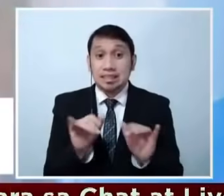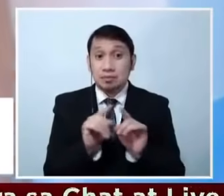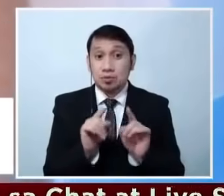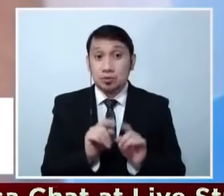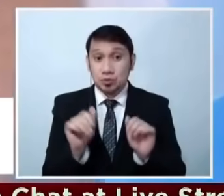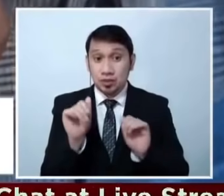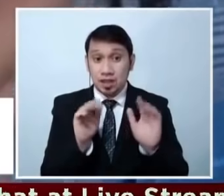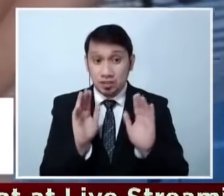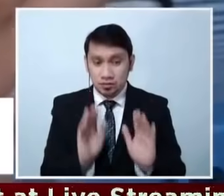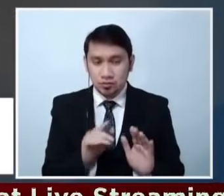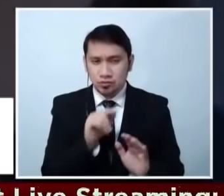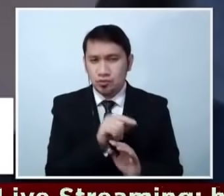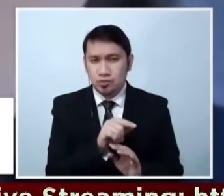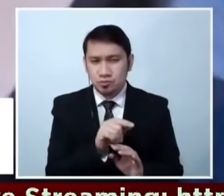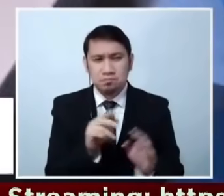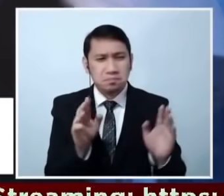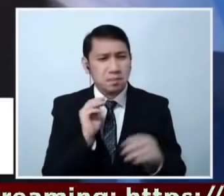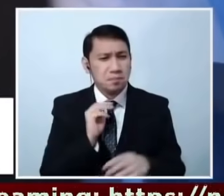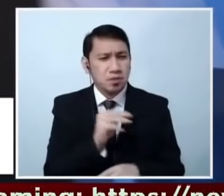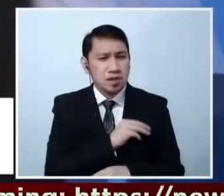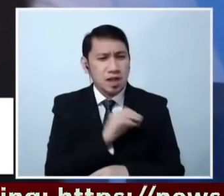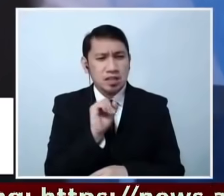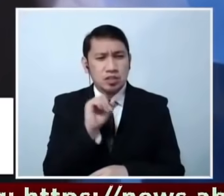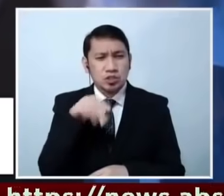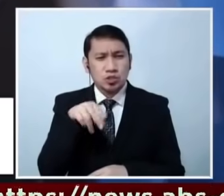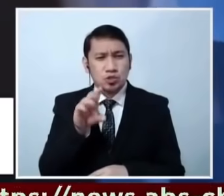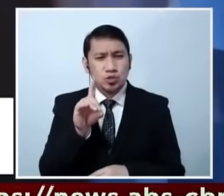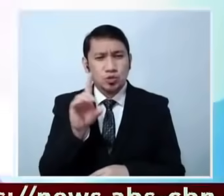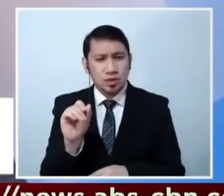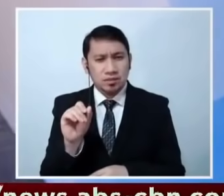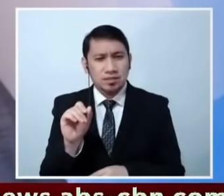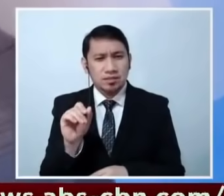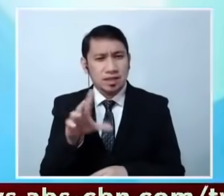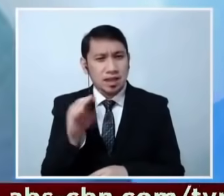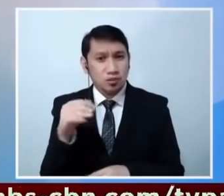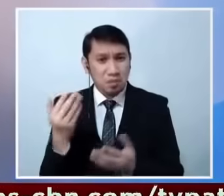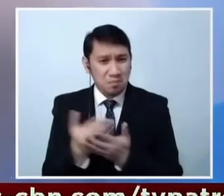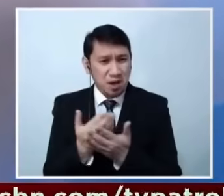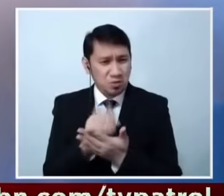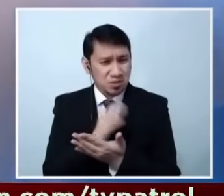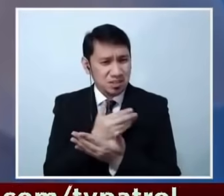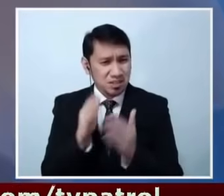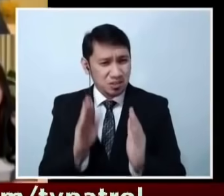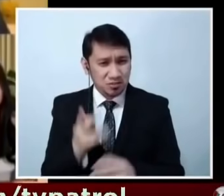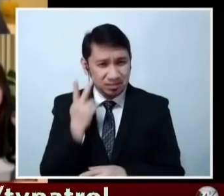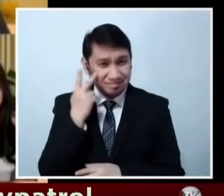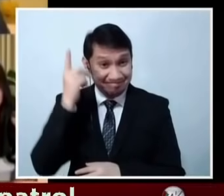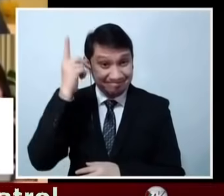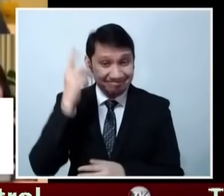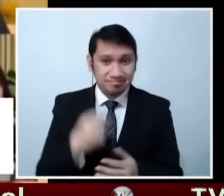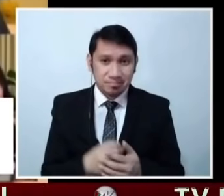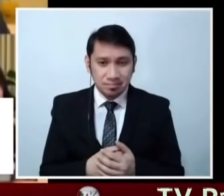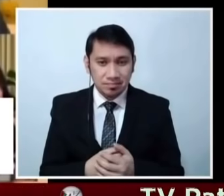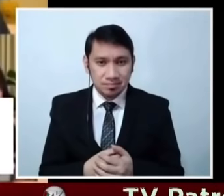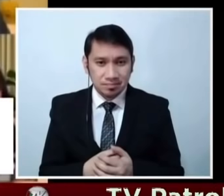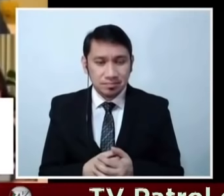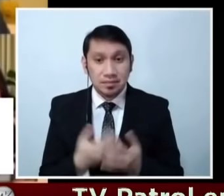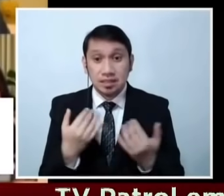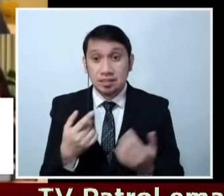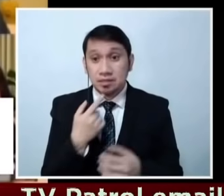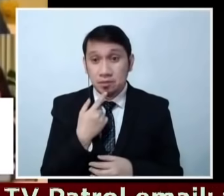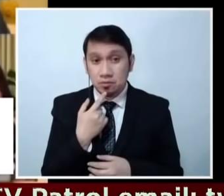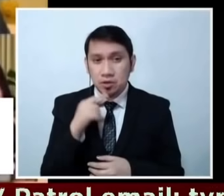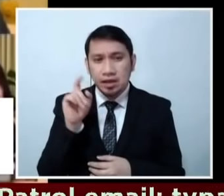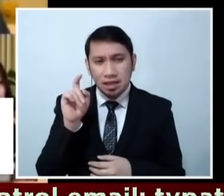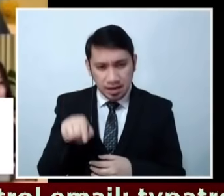miyembro ng Squad Plus at ng ASAP Natin To's new breed of young singers na si KD Estrada. Kailangan mo nang magpaalam sa